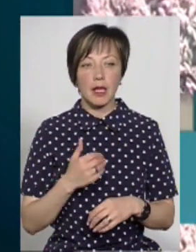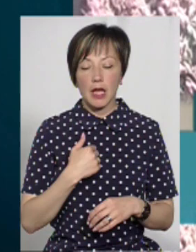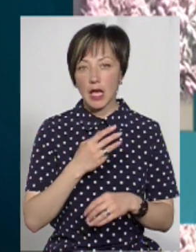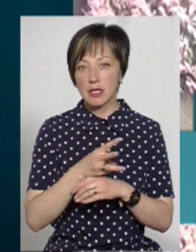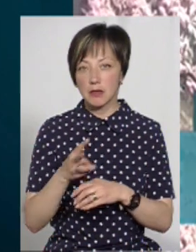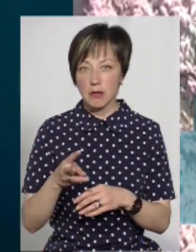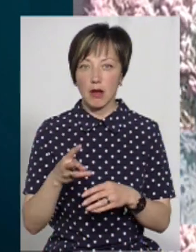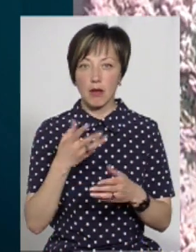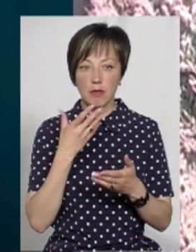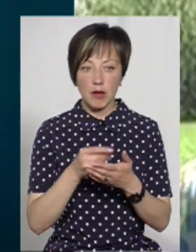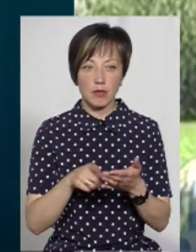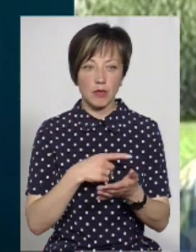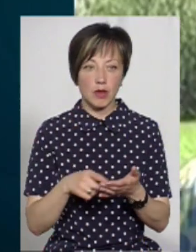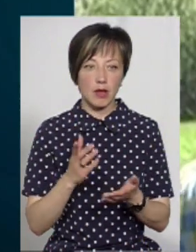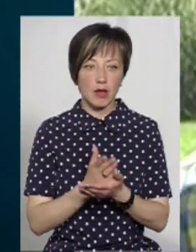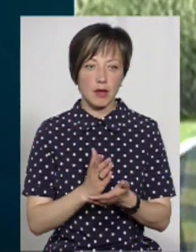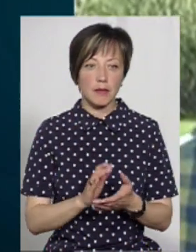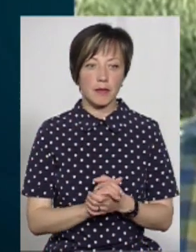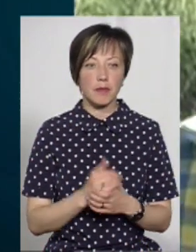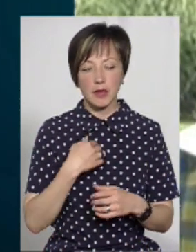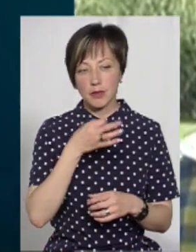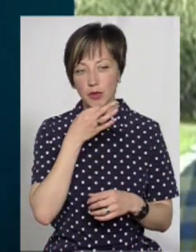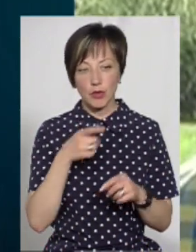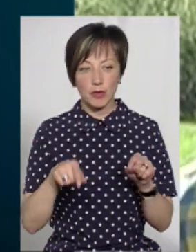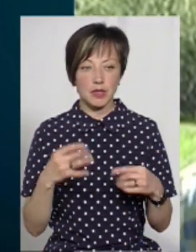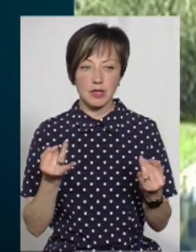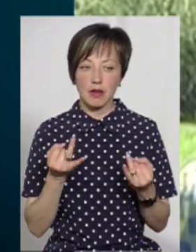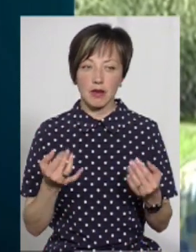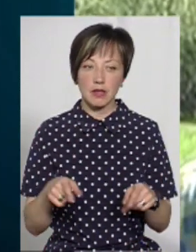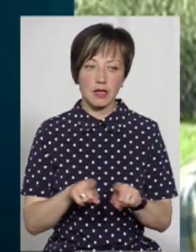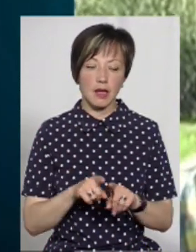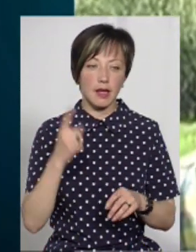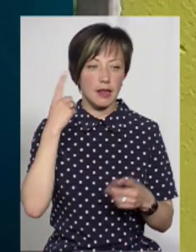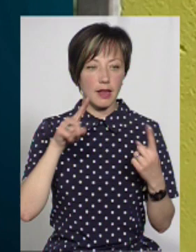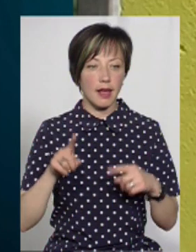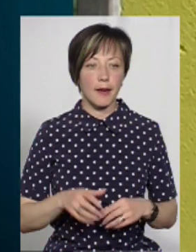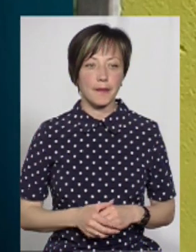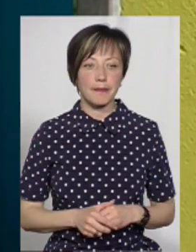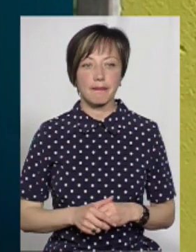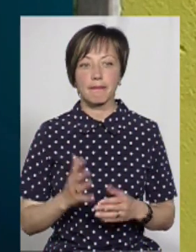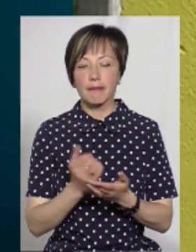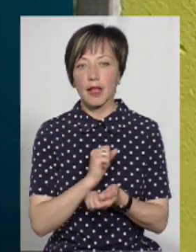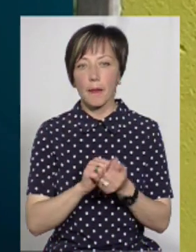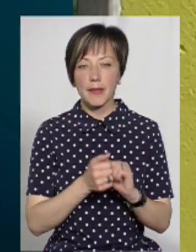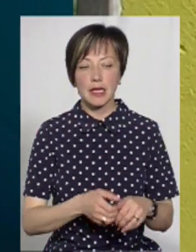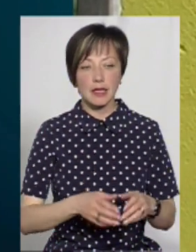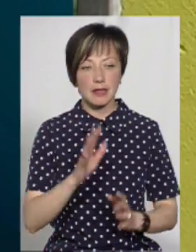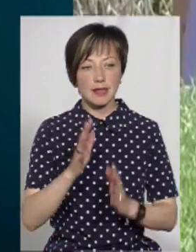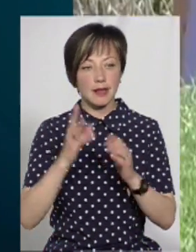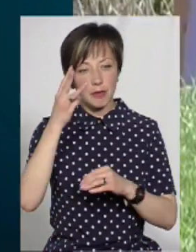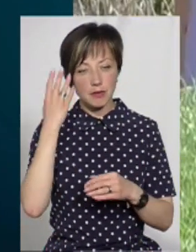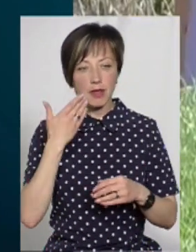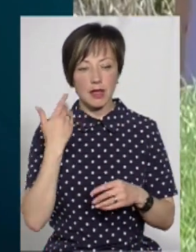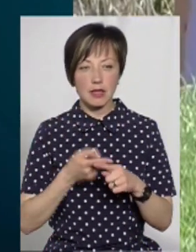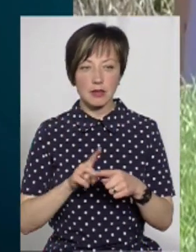свої блоги, маю свій канал. Ну, мені сподобалось, тому що це цікава така ідея, креативна. Знайти кам'яний сад у Хмельницькому доволі легко